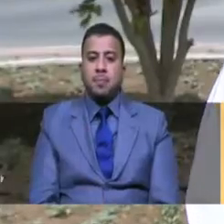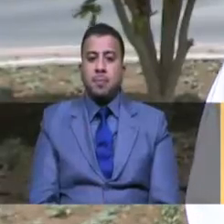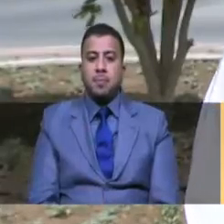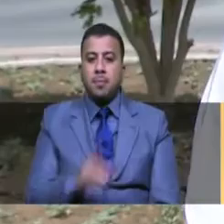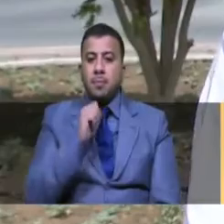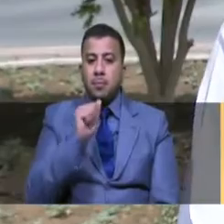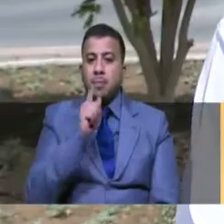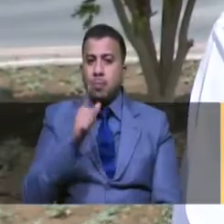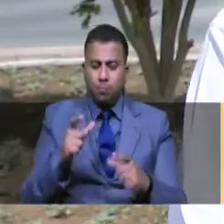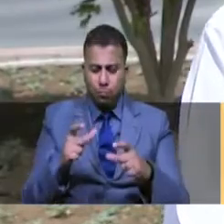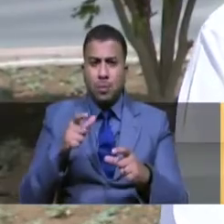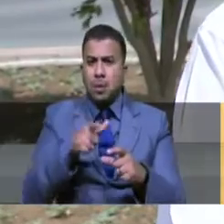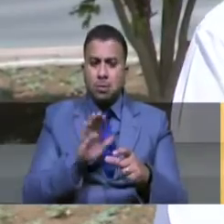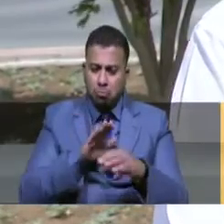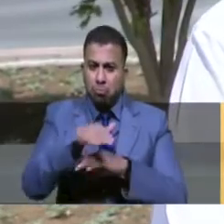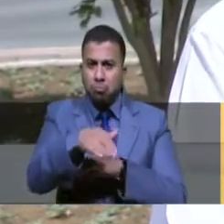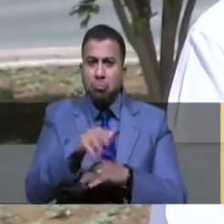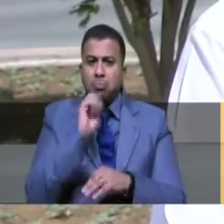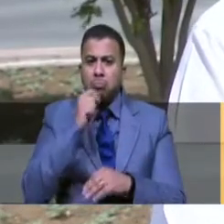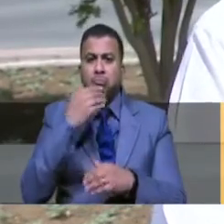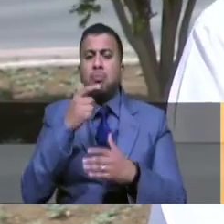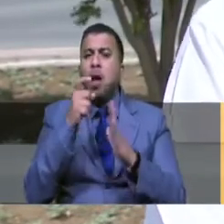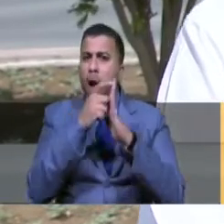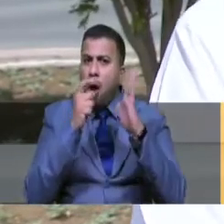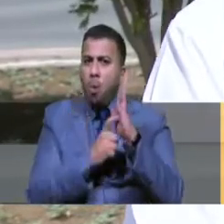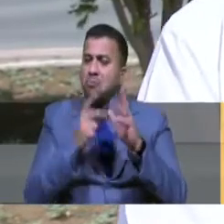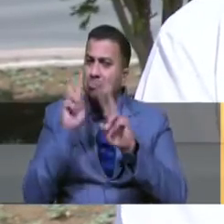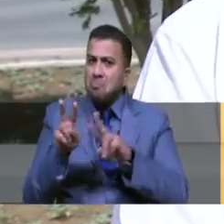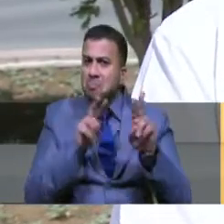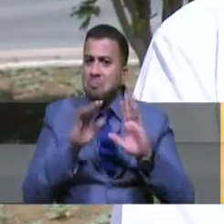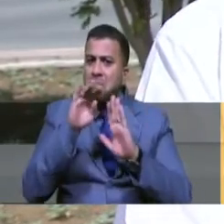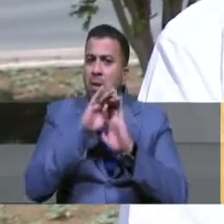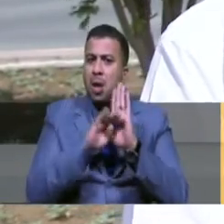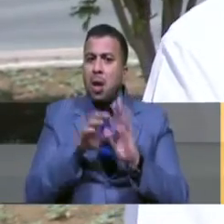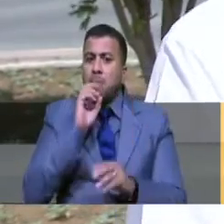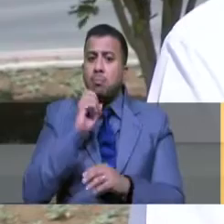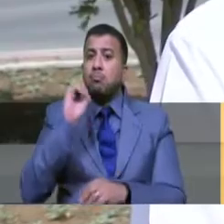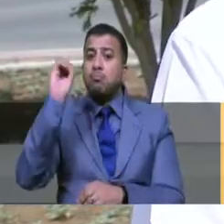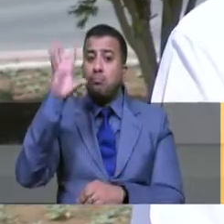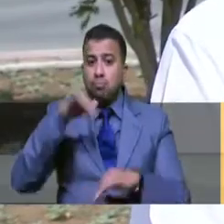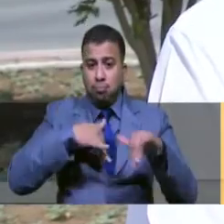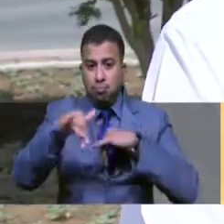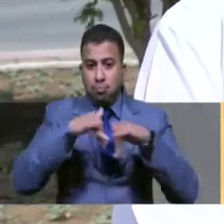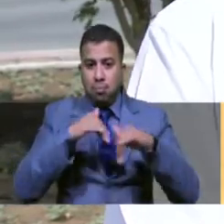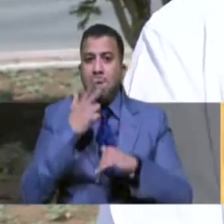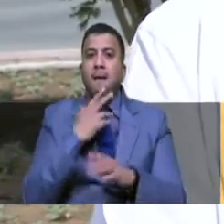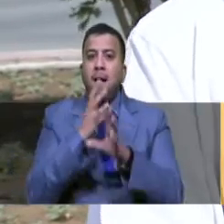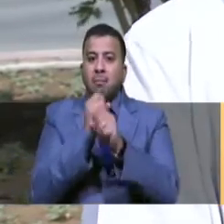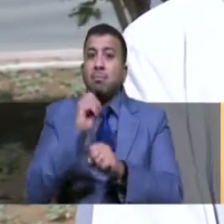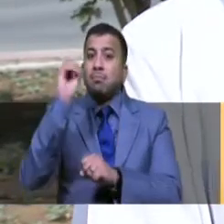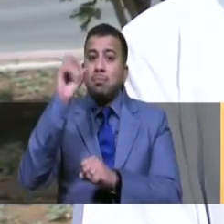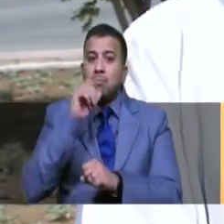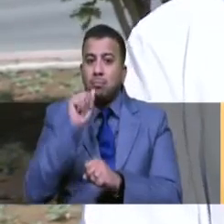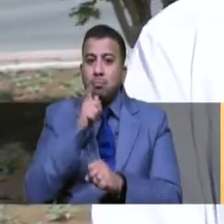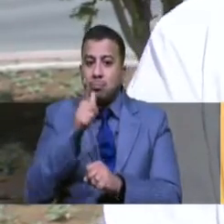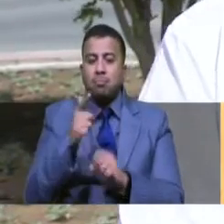مطبة انسيابية بشكل نظامي بشكل قانوني مع الإشارة الضوئية لعبور المشاه الآمن، هذه المطبة